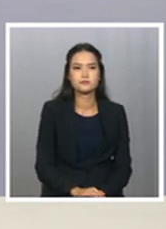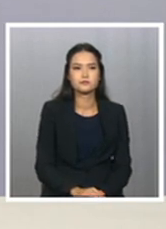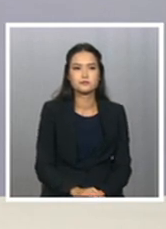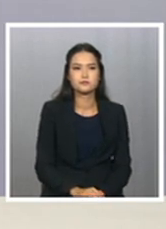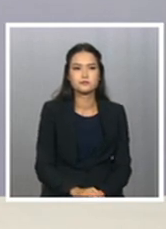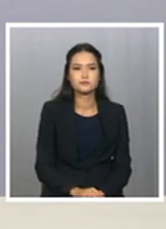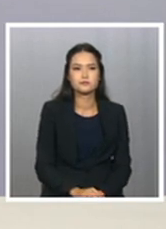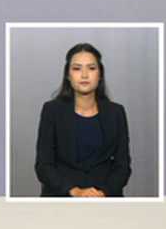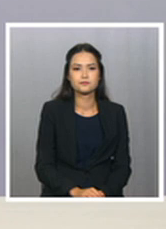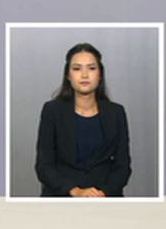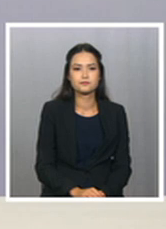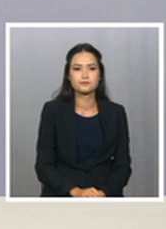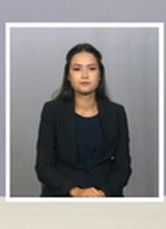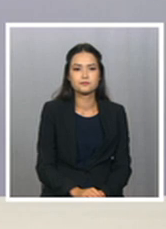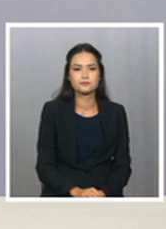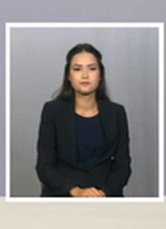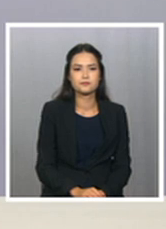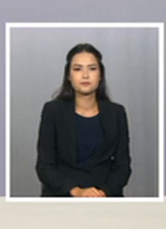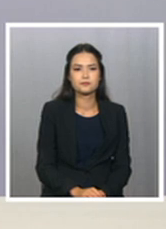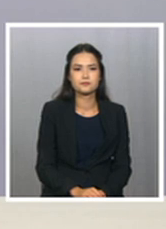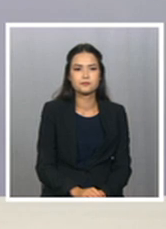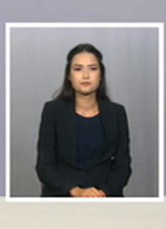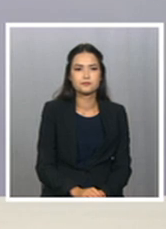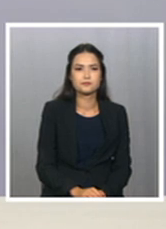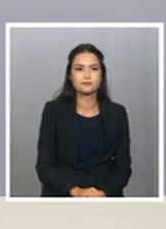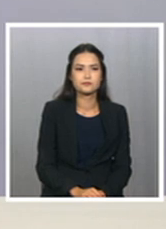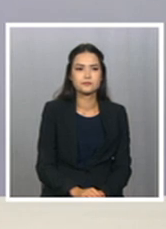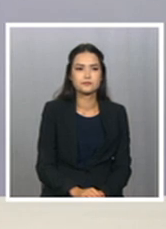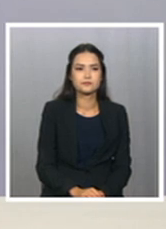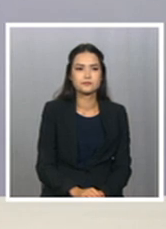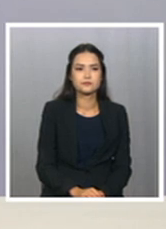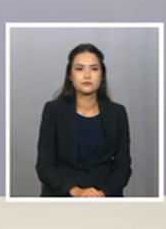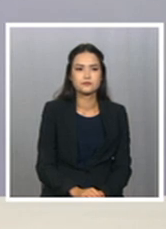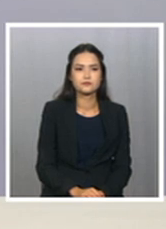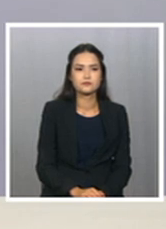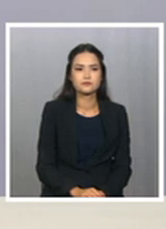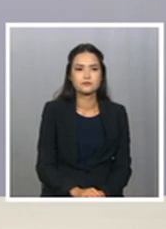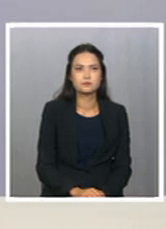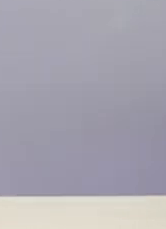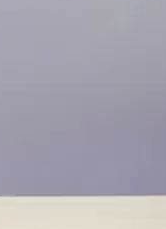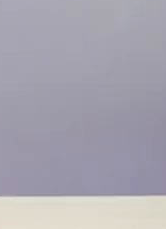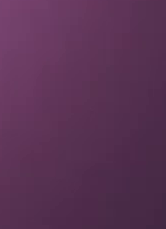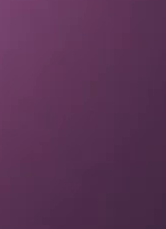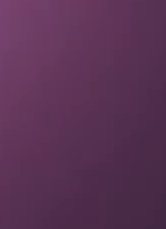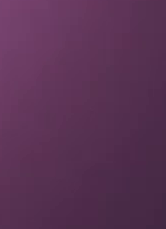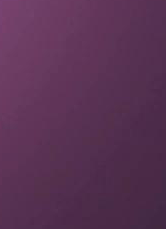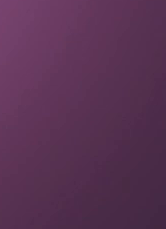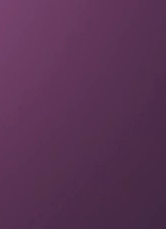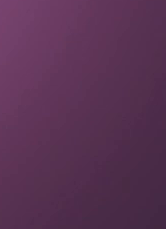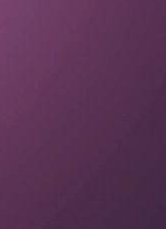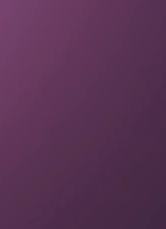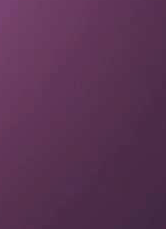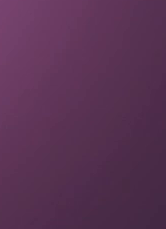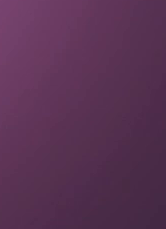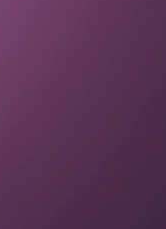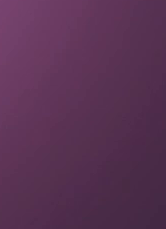Осымен бүгінгі сабағымыз аяқталды. Келесі кездескенше сау болыңыздар.